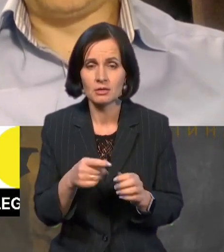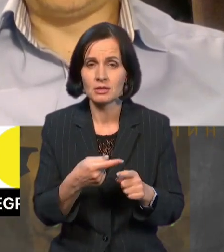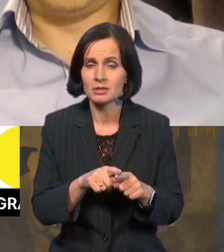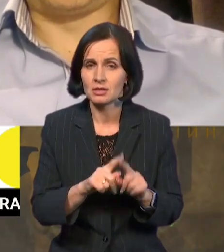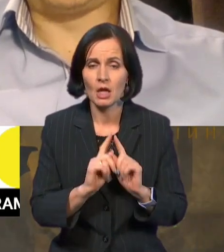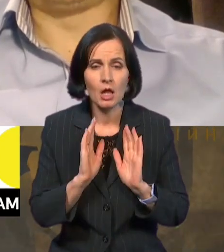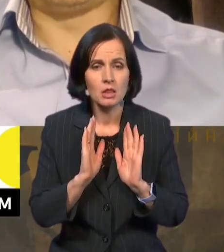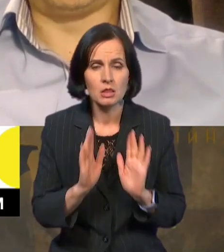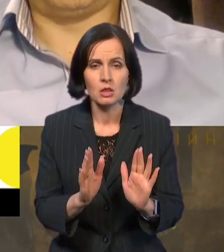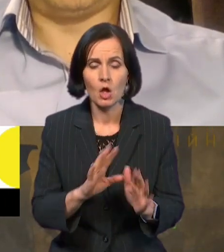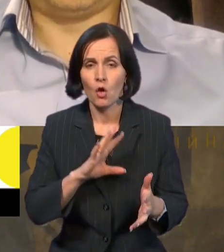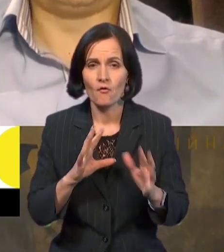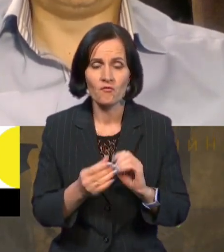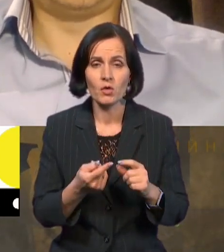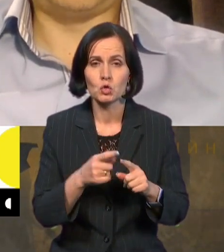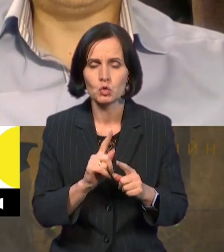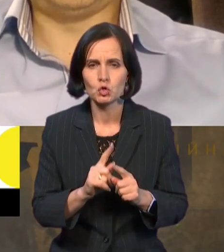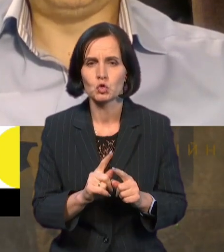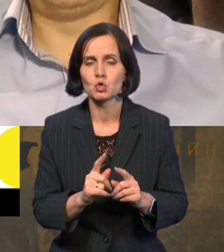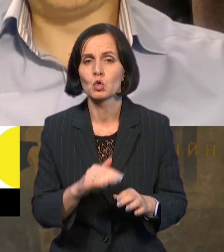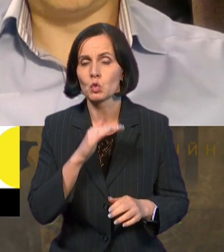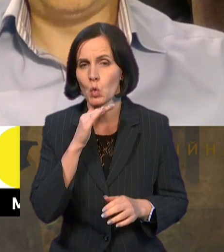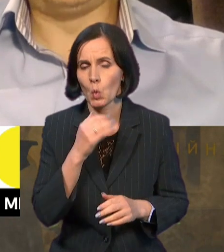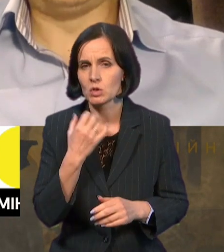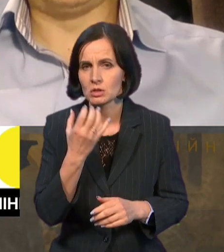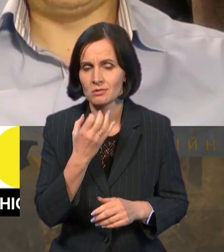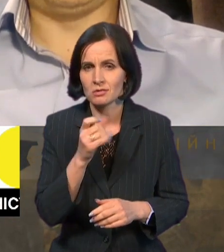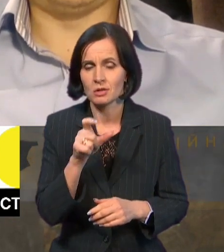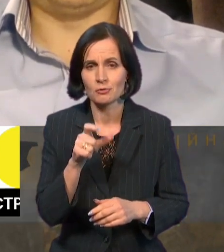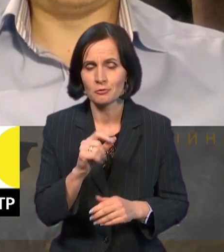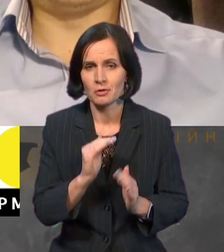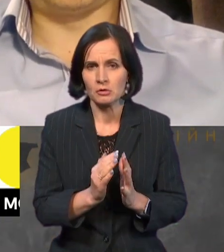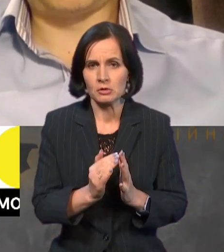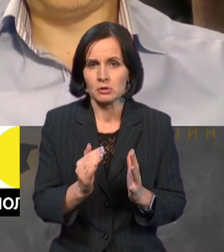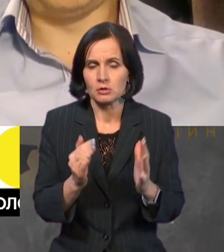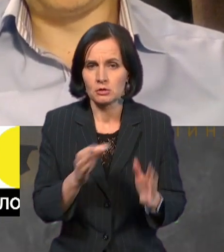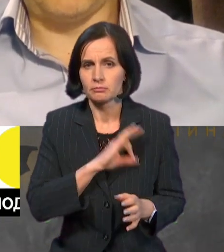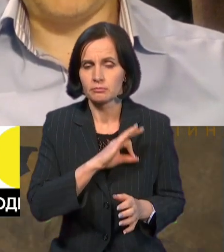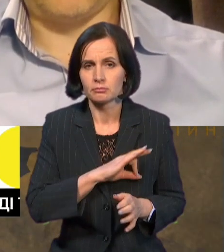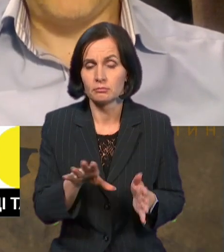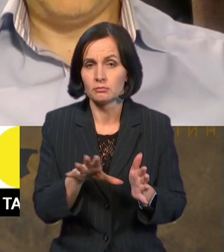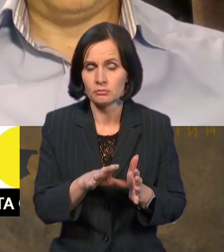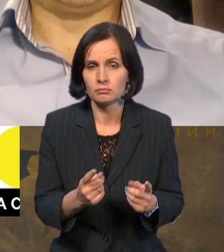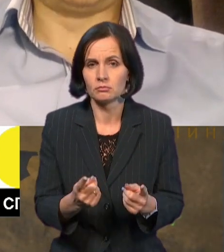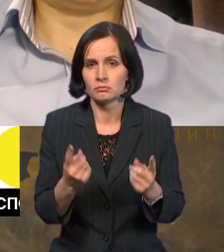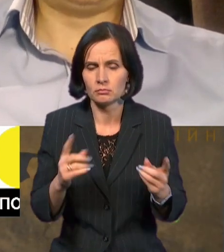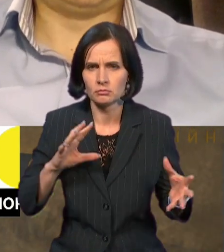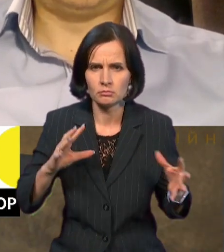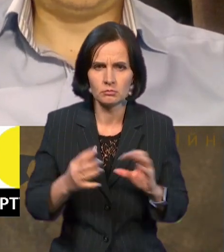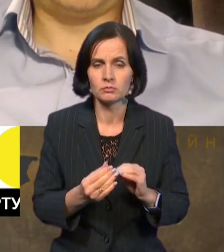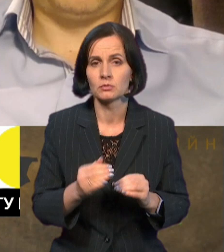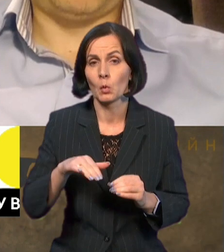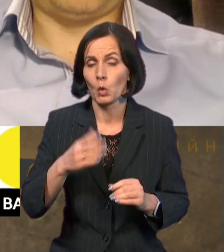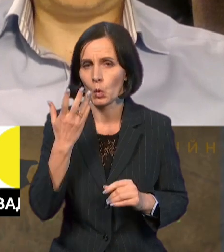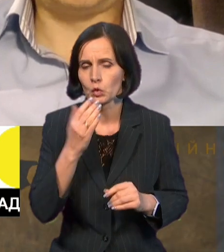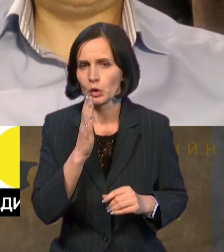виключно повторюється внаслідок того, що ще доволі тепло і люди ще не нарощують споживання електроенергії значним обсягом. Тобто, надалі, коли буде